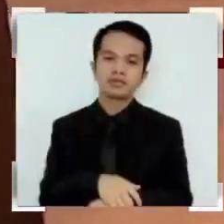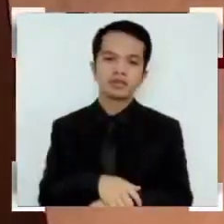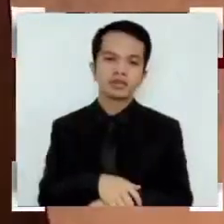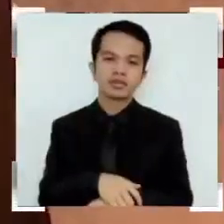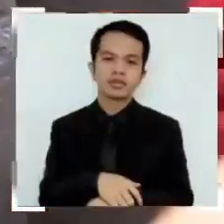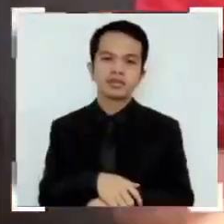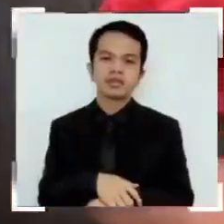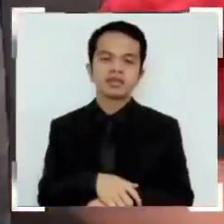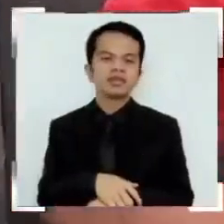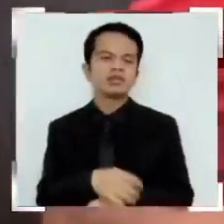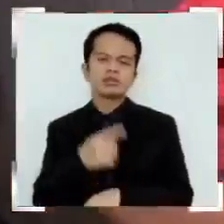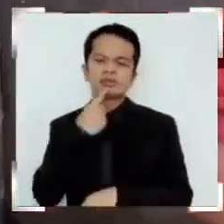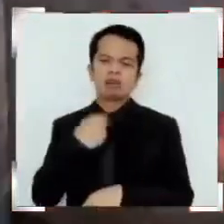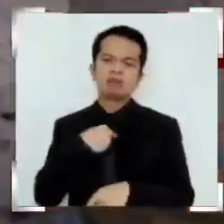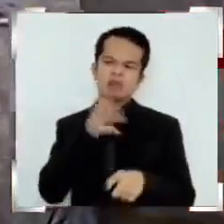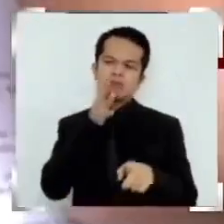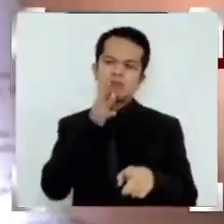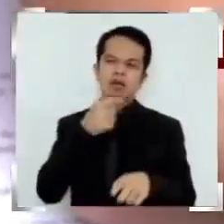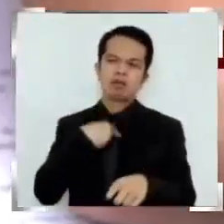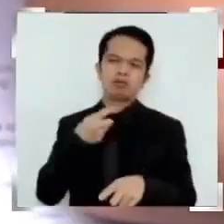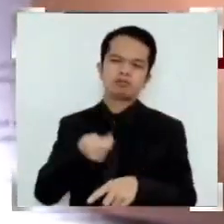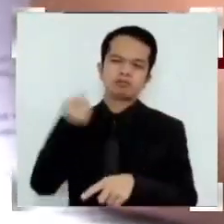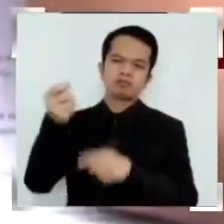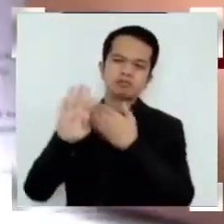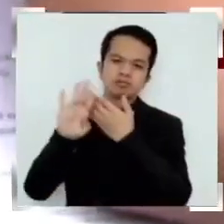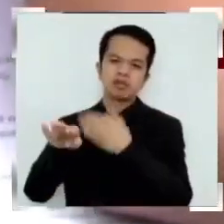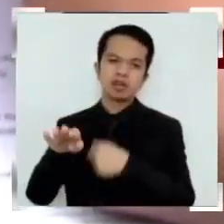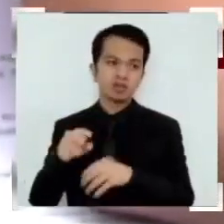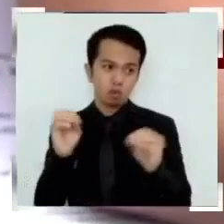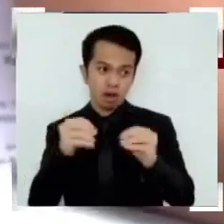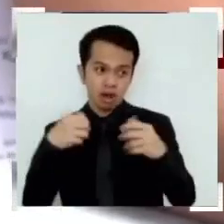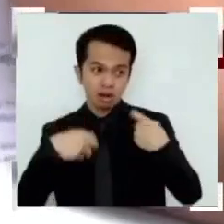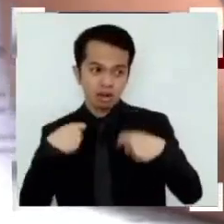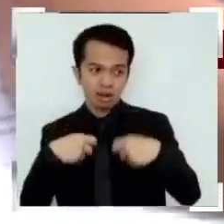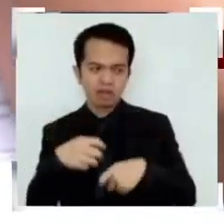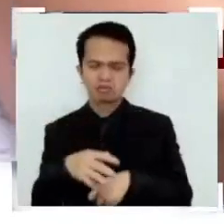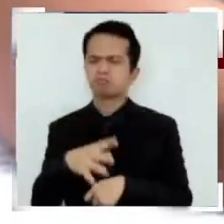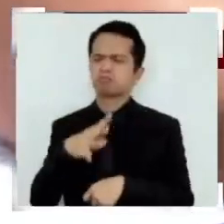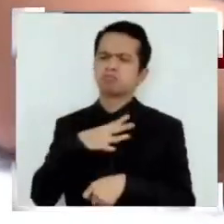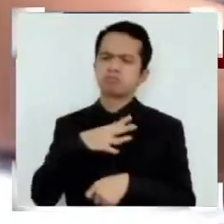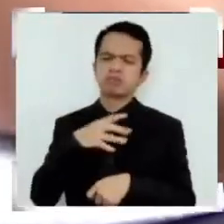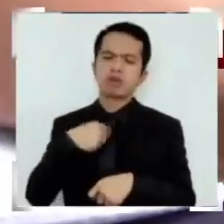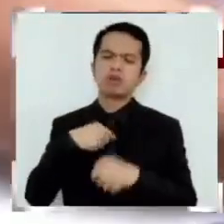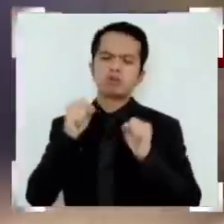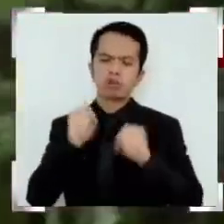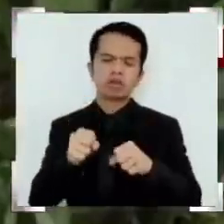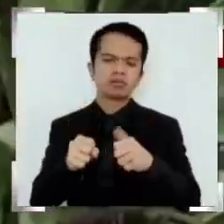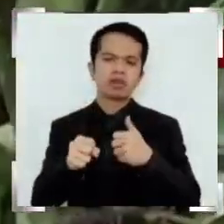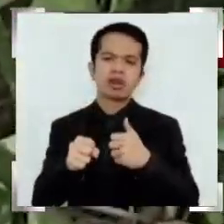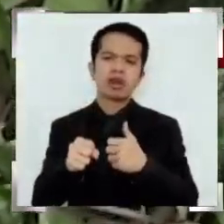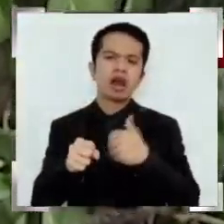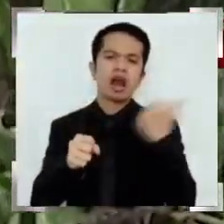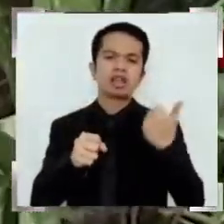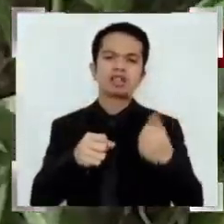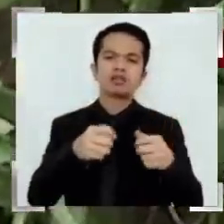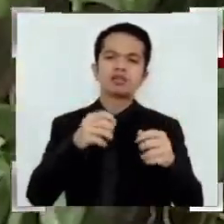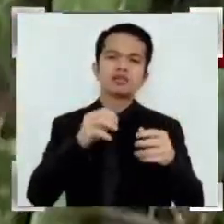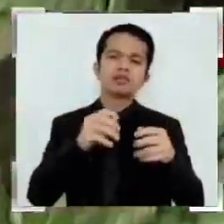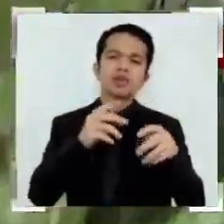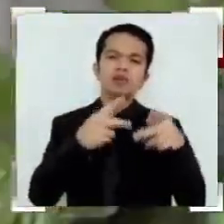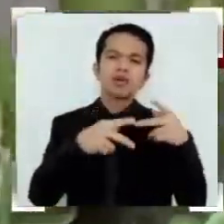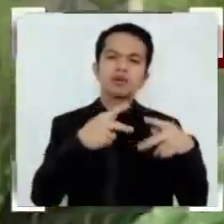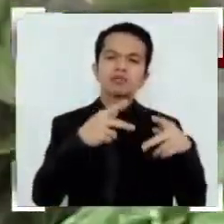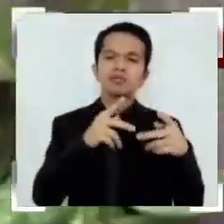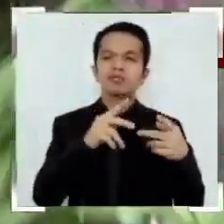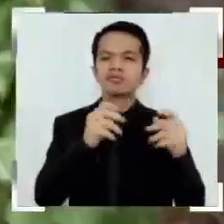ni mama eh. Wala ka ng laruan. Kasi pwede naman po maglaro sa mga kalaro ko. May ilang hindi na nga lumabas